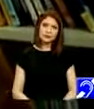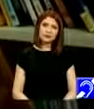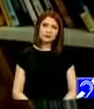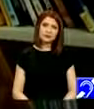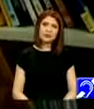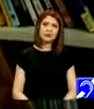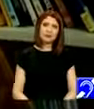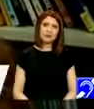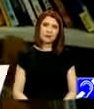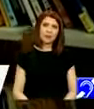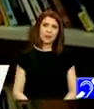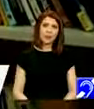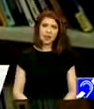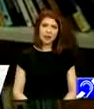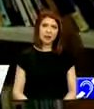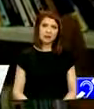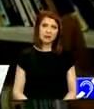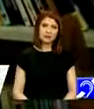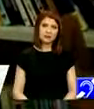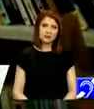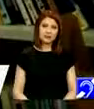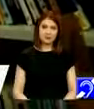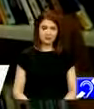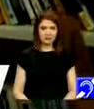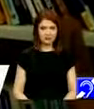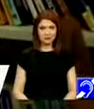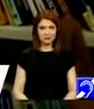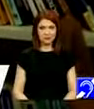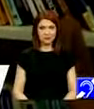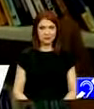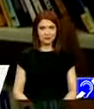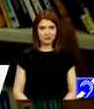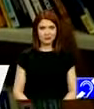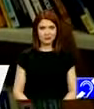now, and with pleasure